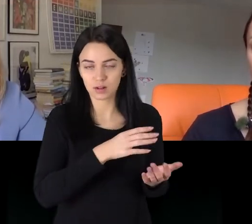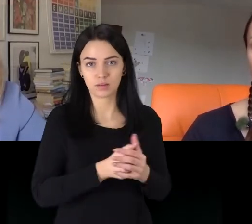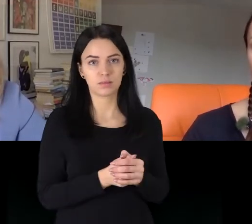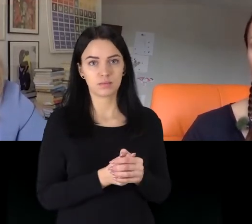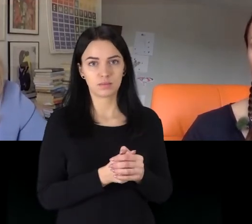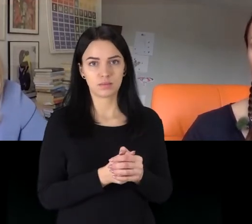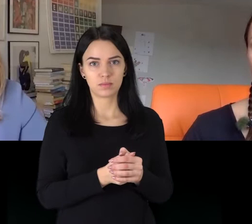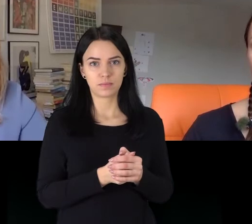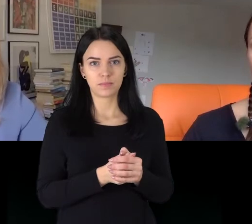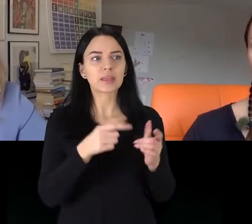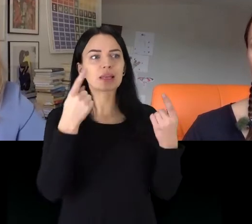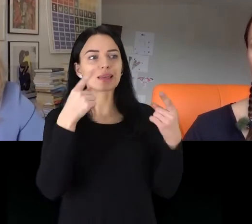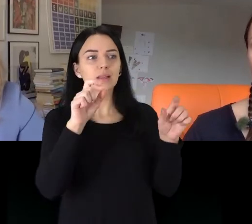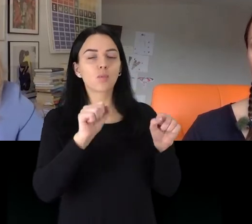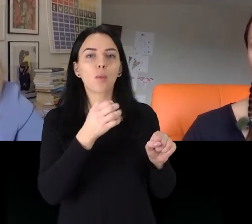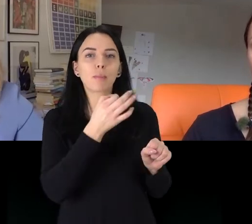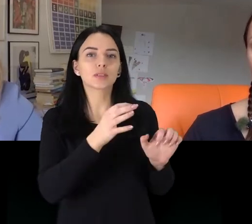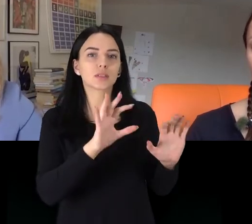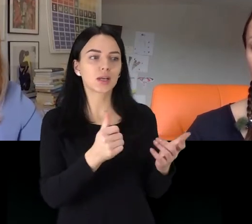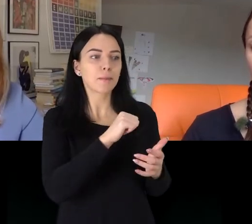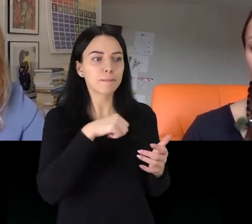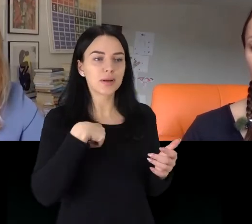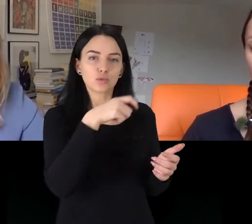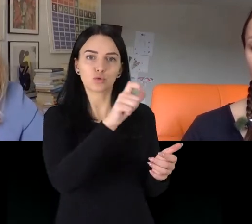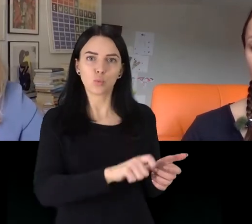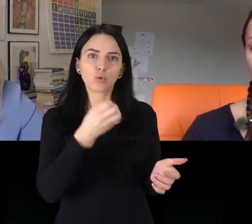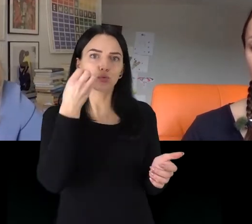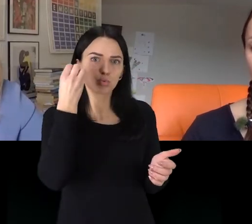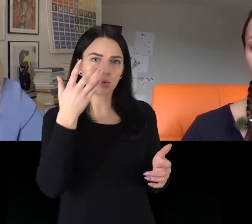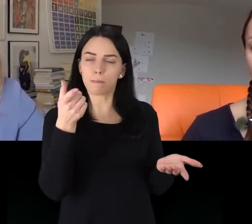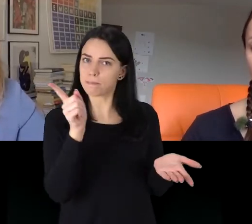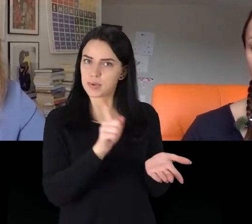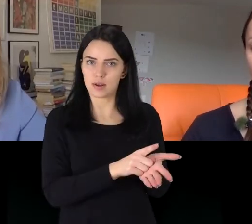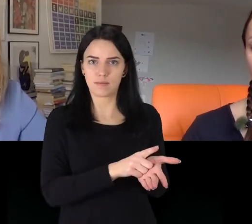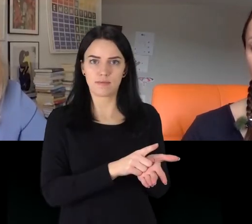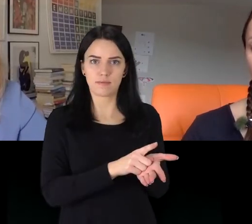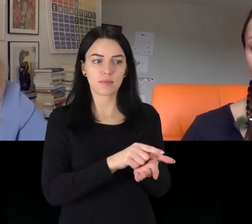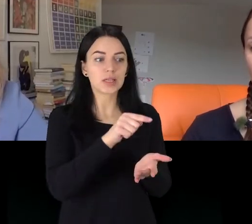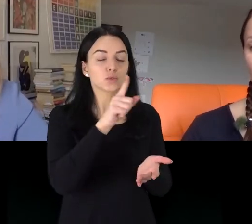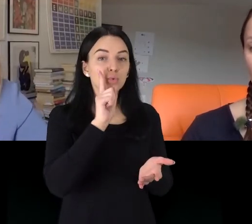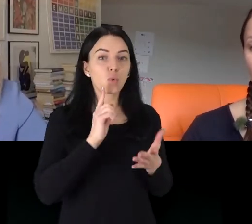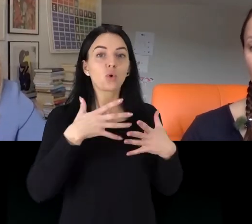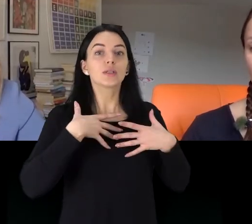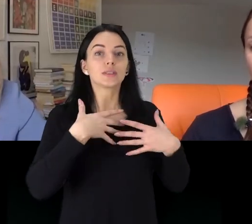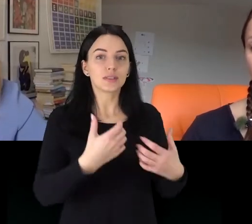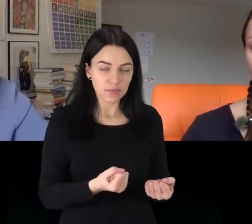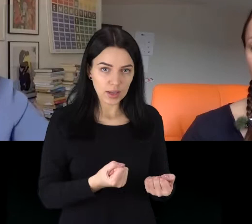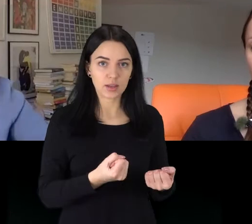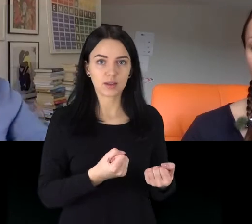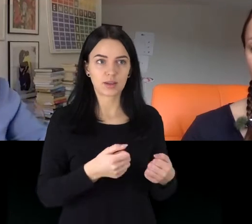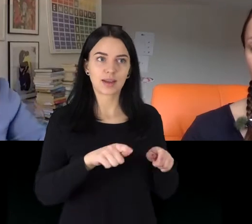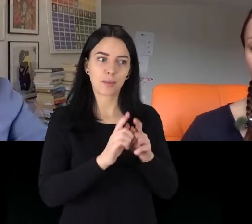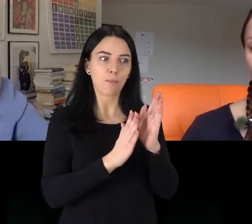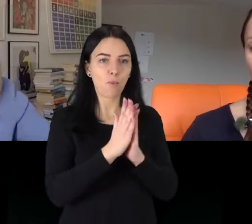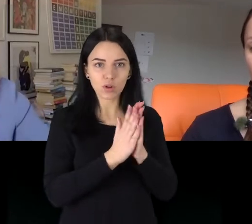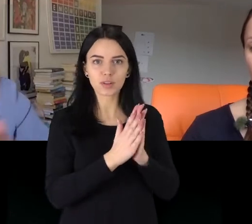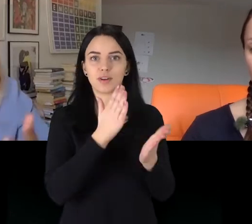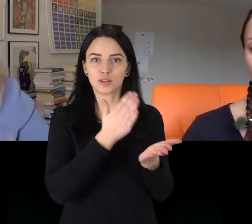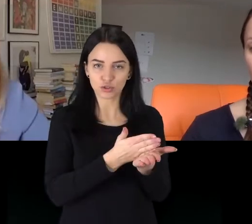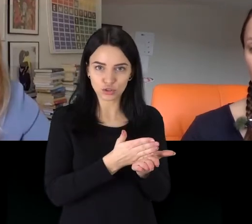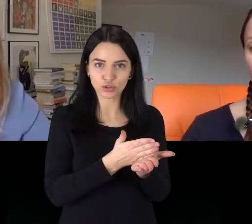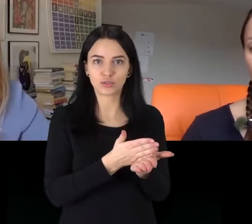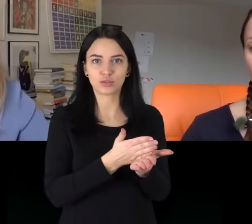Kitai žodžiai tariantis turi pasuvokti, kad papuolė į bėdą, norėti sveikti, ar ne, turėti tą vadinamą motivaciją.